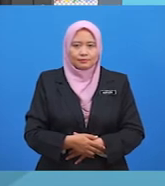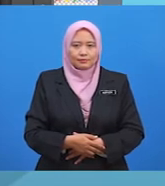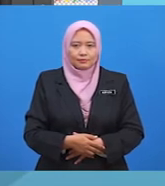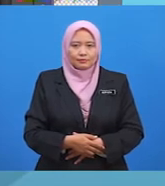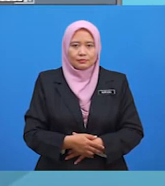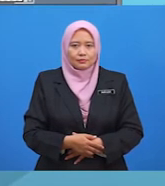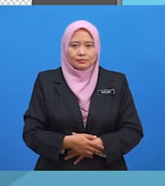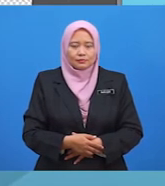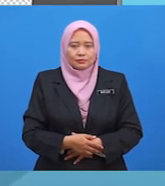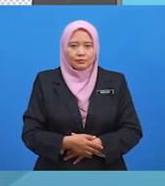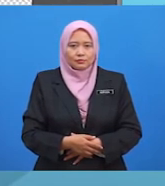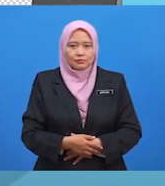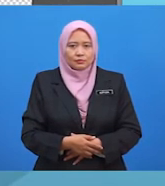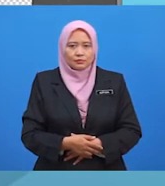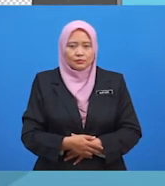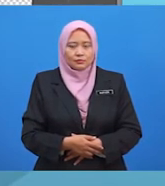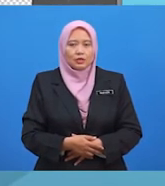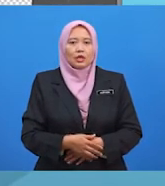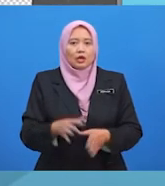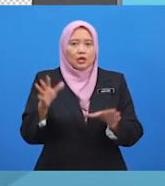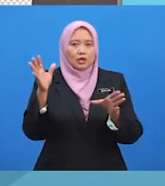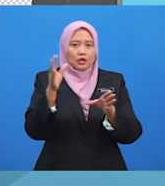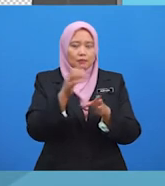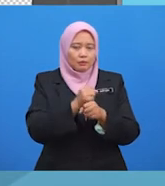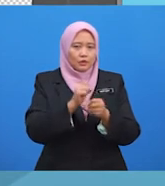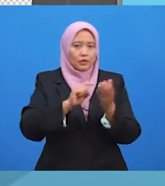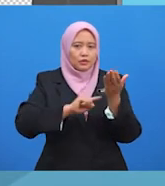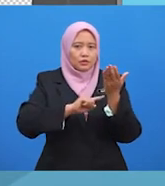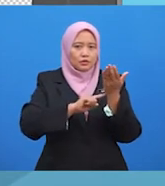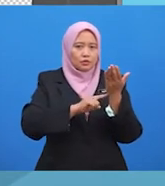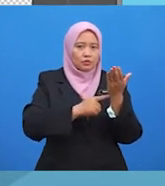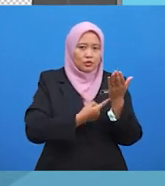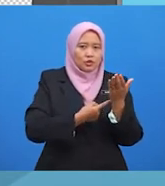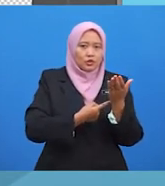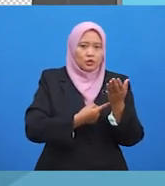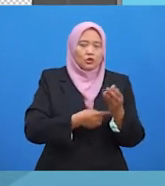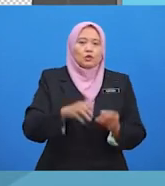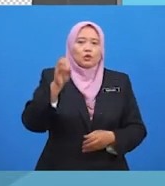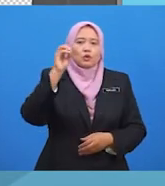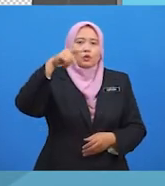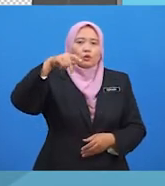Kembalikan opacity layer background pada 100%.